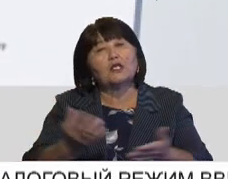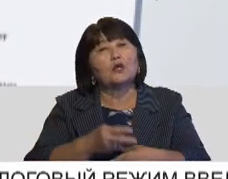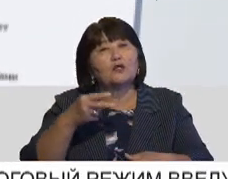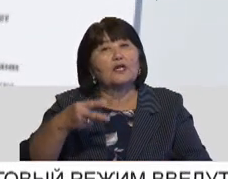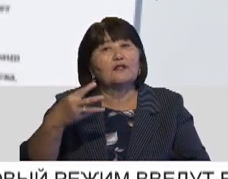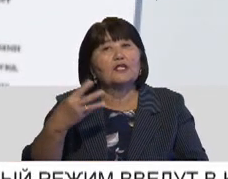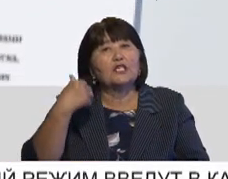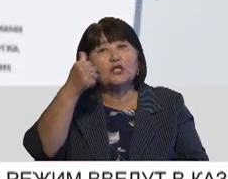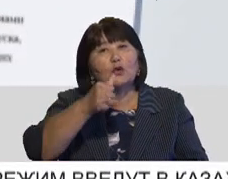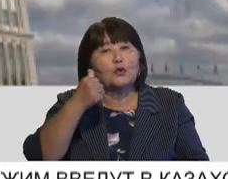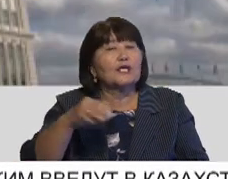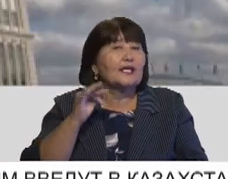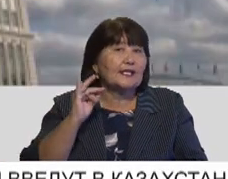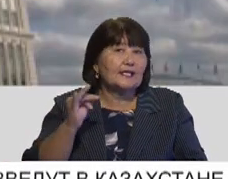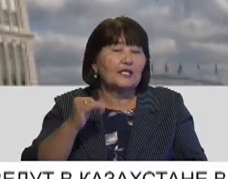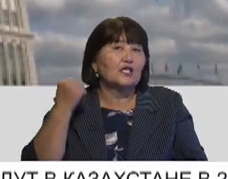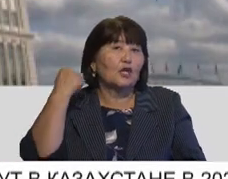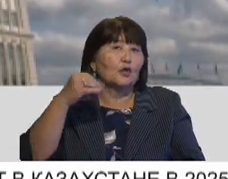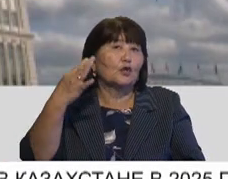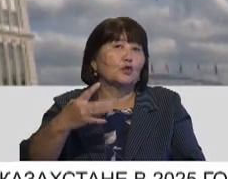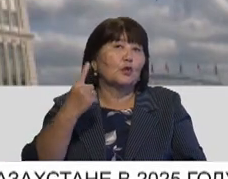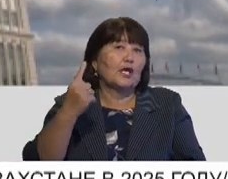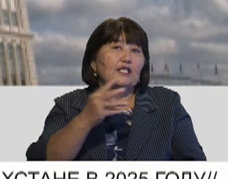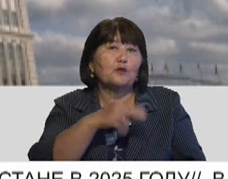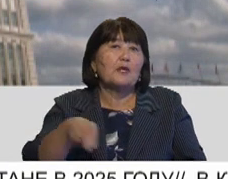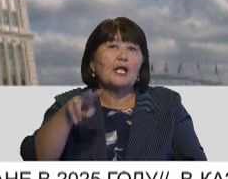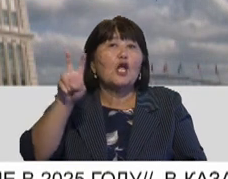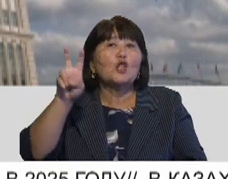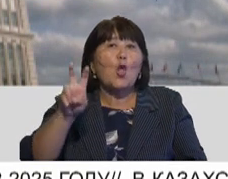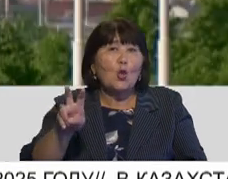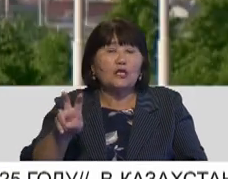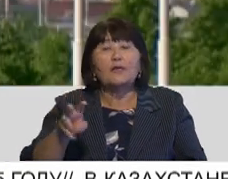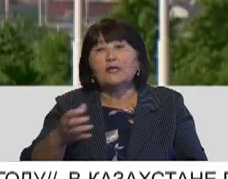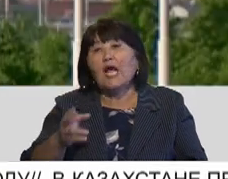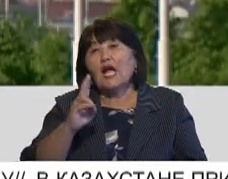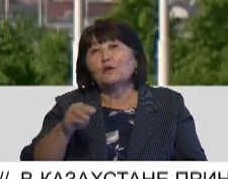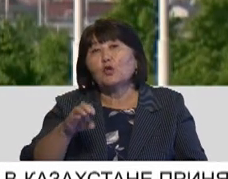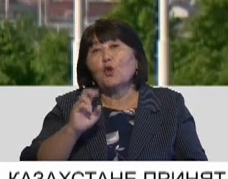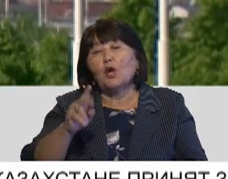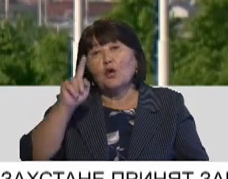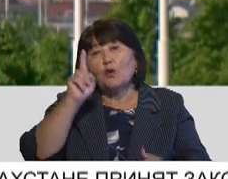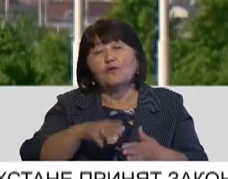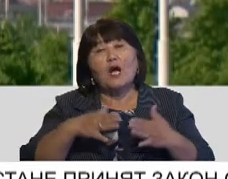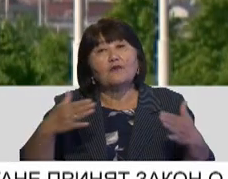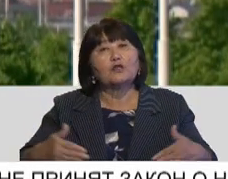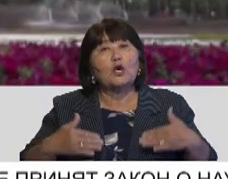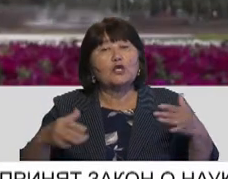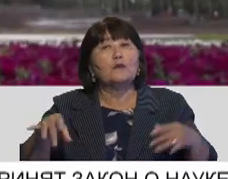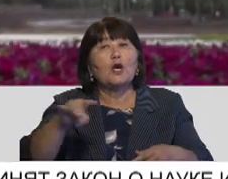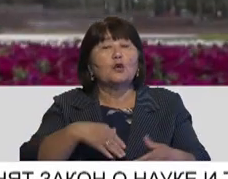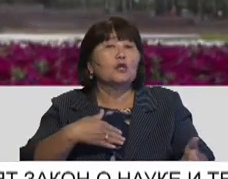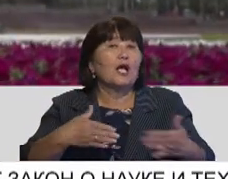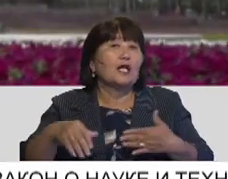2023 году исторического Рекорда в 41 млрд долларов касом жо Марту каев уверен что с учётом высокой динамики роста